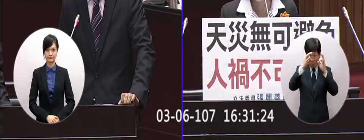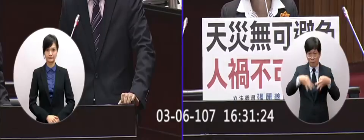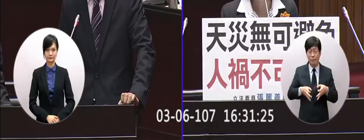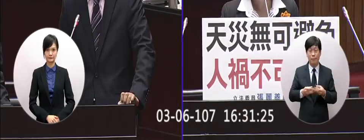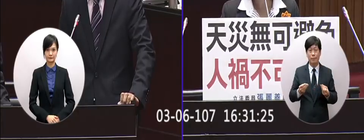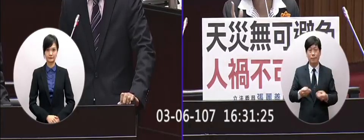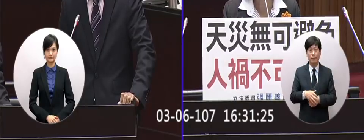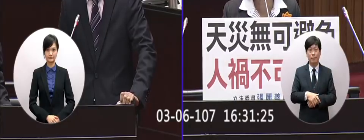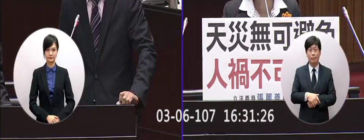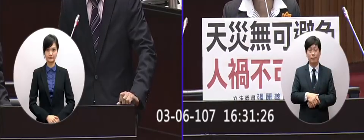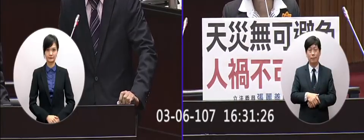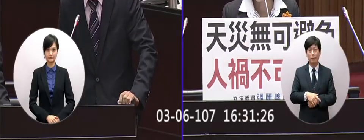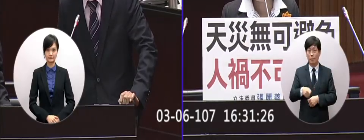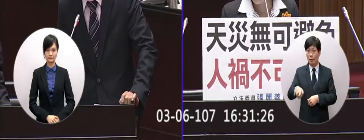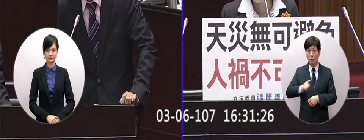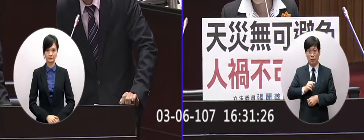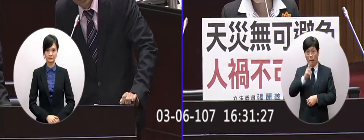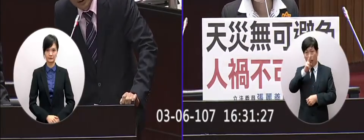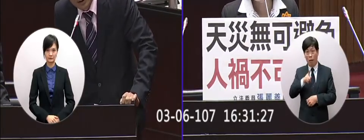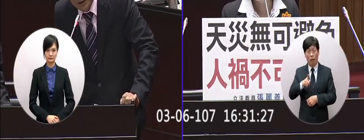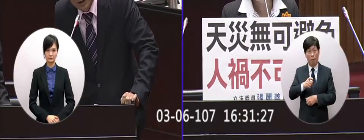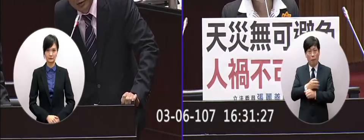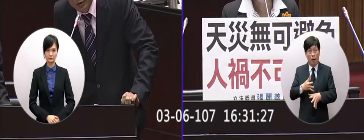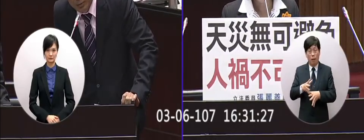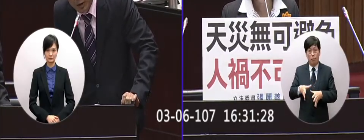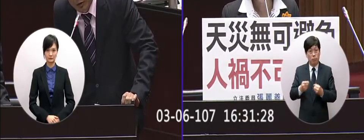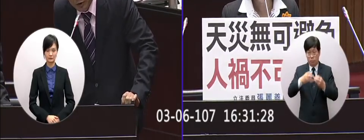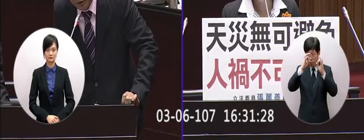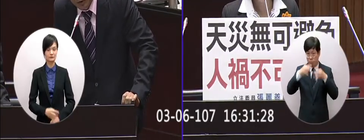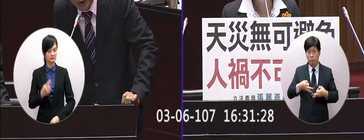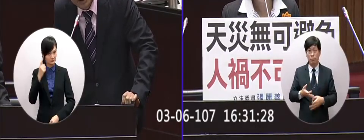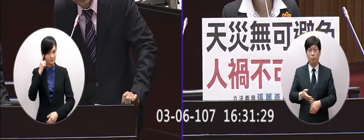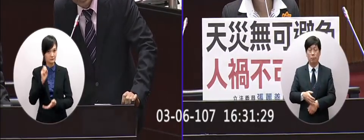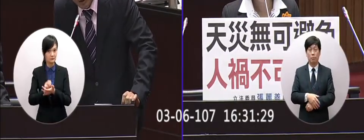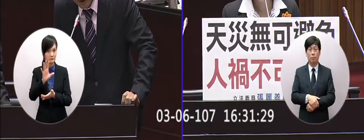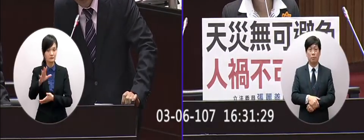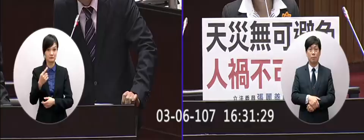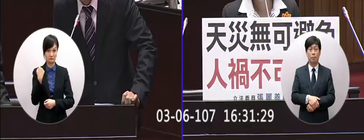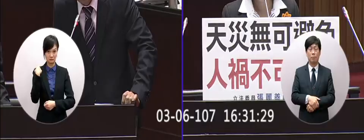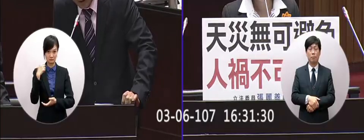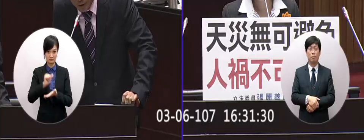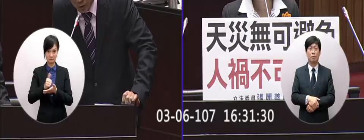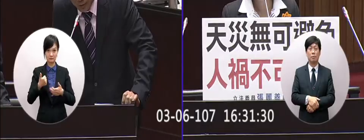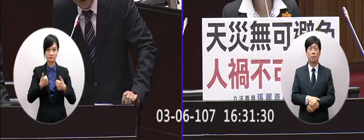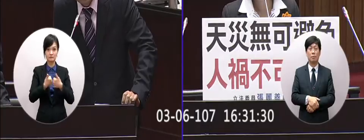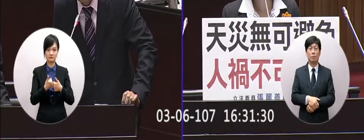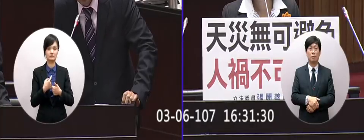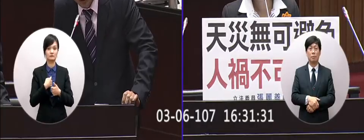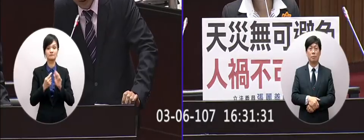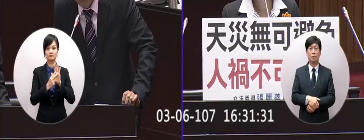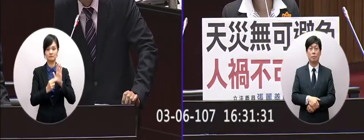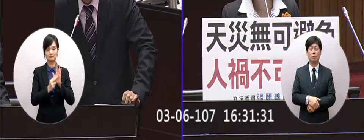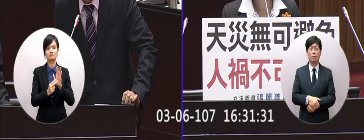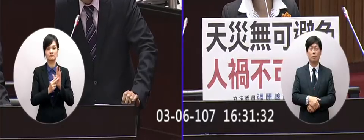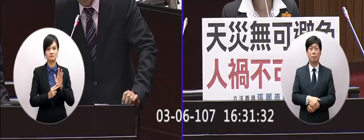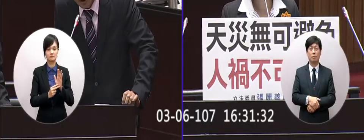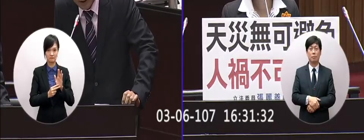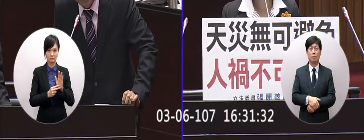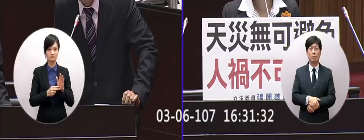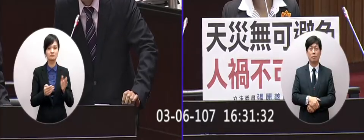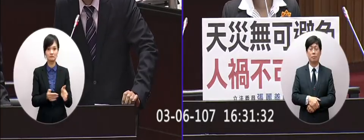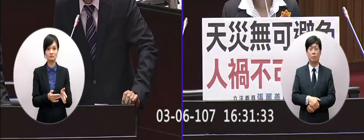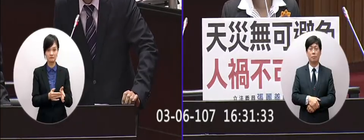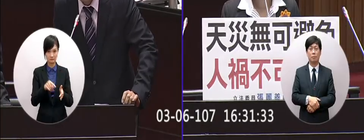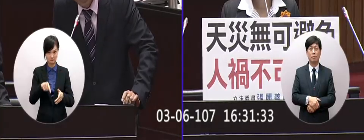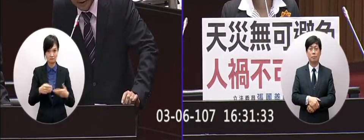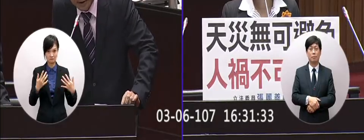的责任吗？这个疏失不用检讨吗？ 跟委报告，我昨天记者会有完整说明这个问题要厘清，要